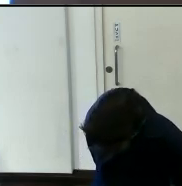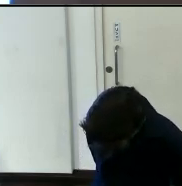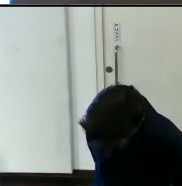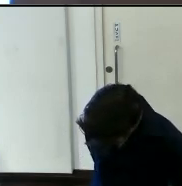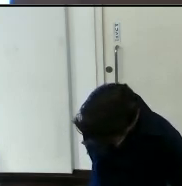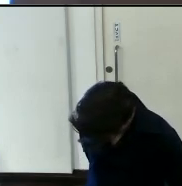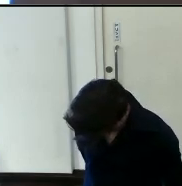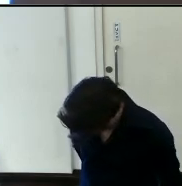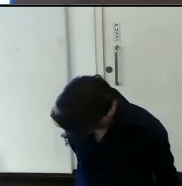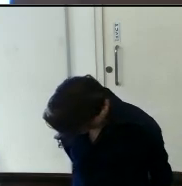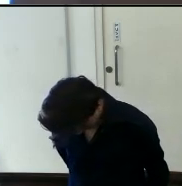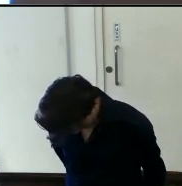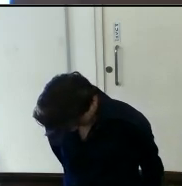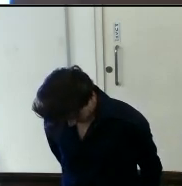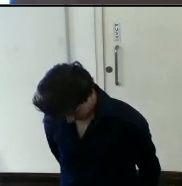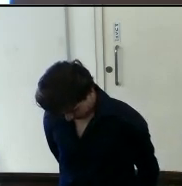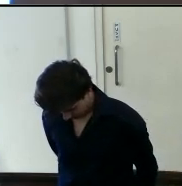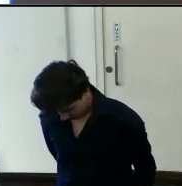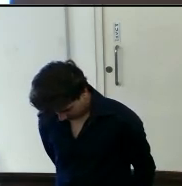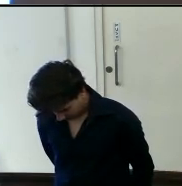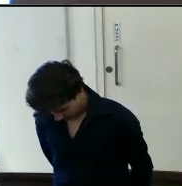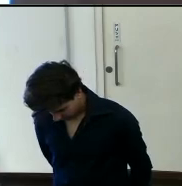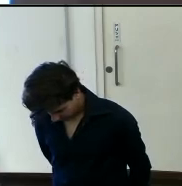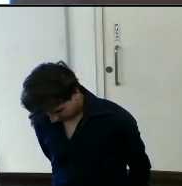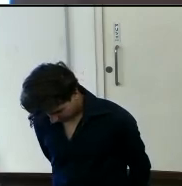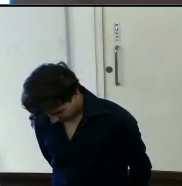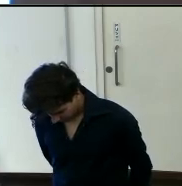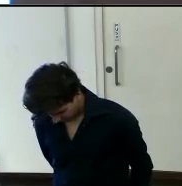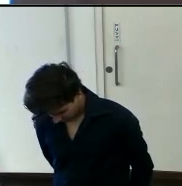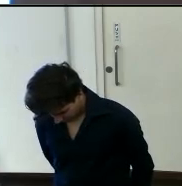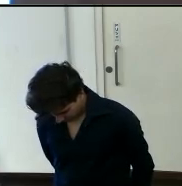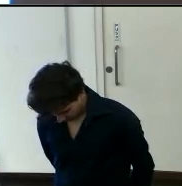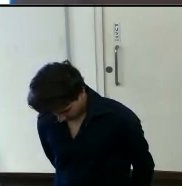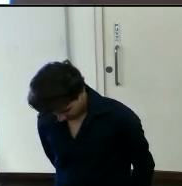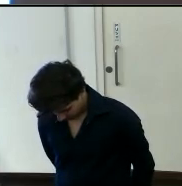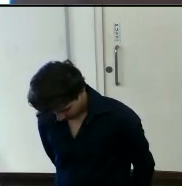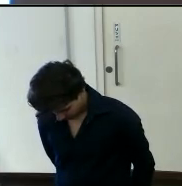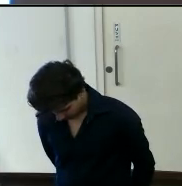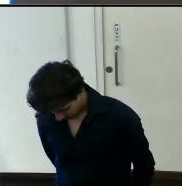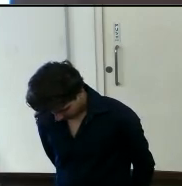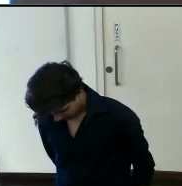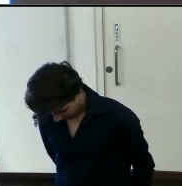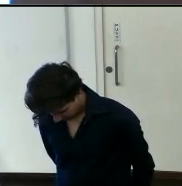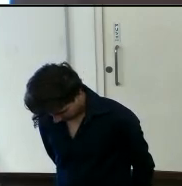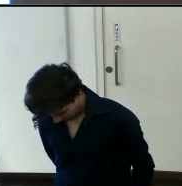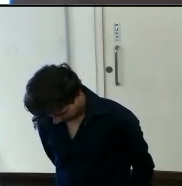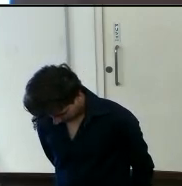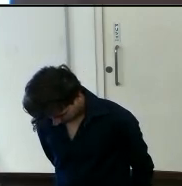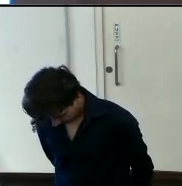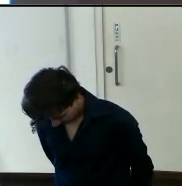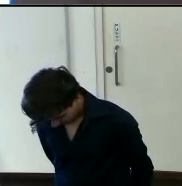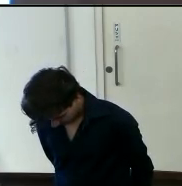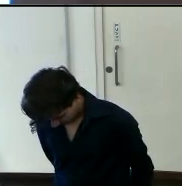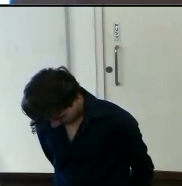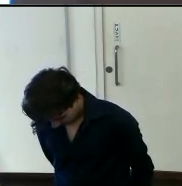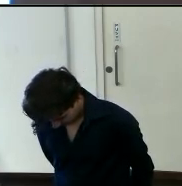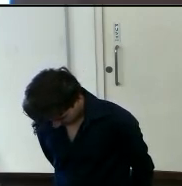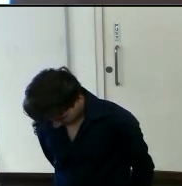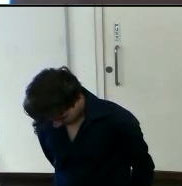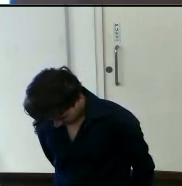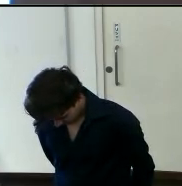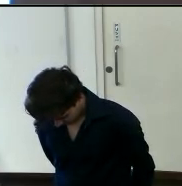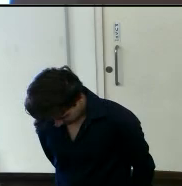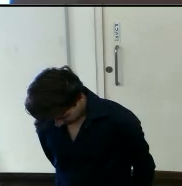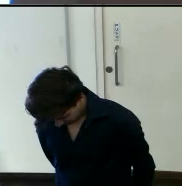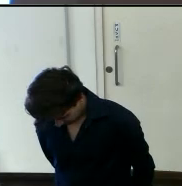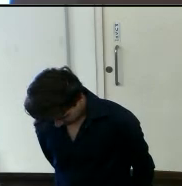ಇವಾಗ ಗೊತ್ತಿರೋದು ಮತ್ತು ಗೊತ್ತಿಲ್ಲದೆ ಇರೋದ್ರ ಮಧ್ಯ ಒಂದು ಬ್ಯಾಲೆನ್ಸ್ ಇದೆಯಲ್ಲ, ಅದು ಭಾಳ ಇವಾಗ ಟೆಕ್ನಿಕ್ ಗೊತ್ತಿರುತ್ತೆ ಬಟ್ ಏನು ಹೊರಗೆ ಬರುತ್ತೆ ಗೊತ್ತಿರೋದಿಲ್ಲ. ಸೊ